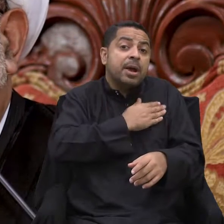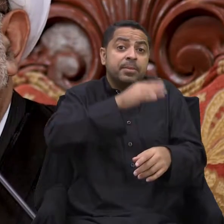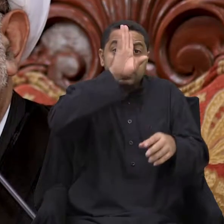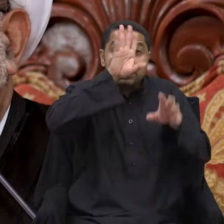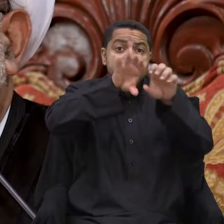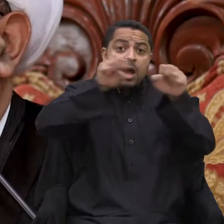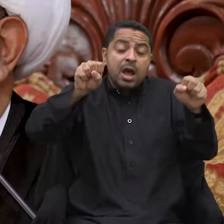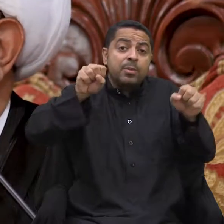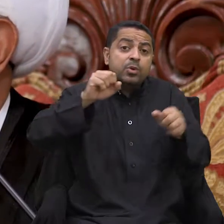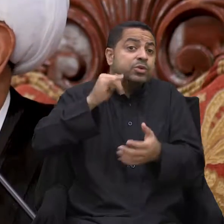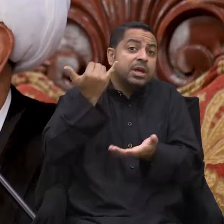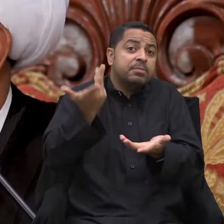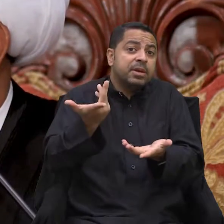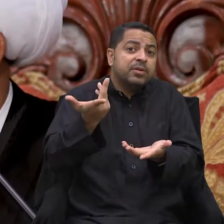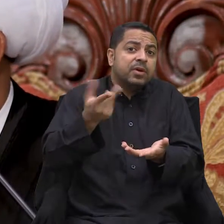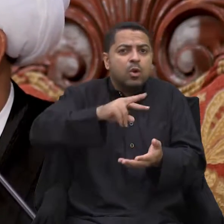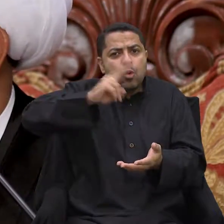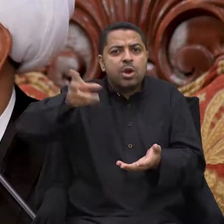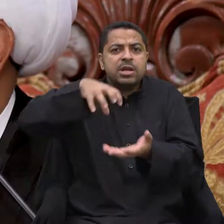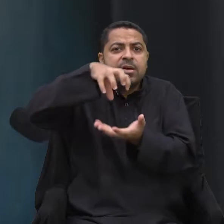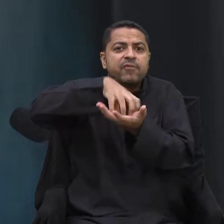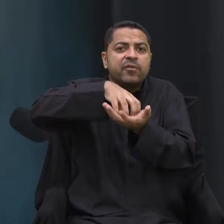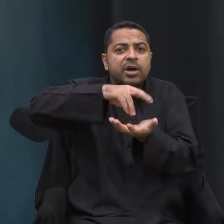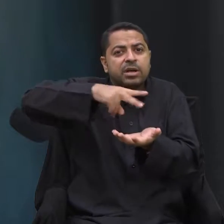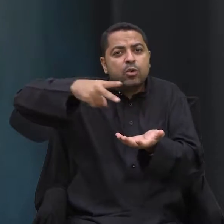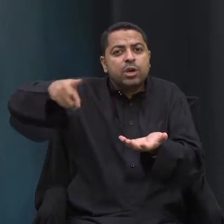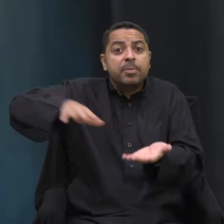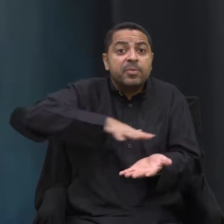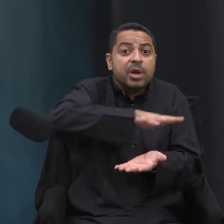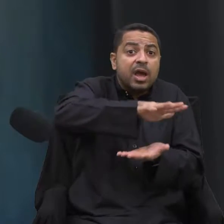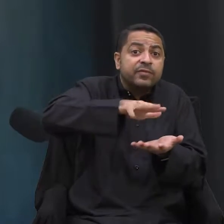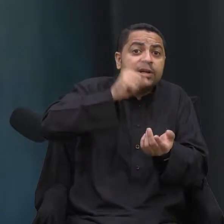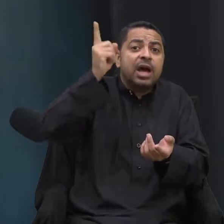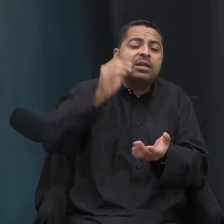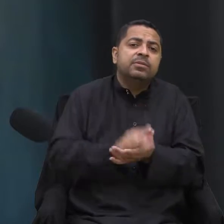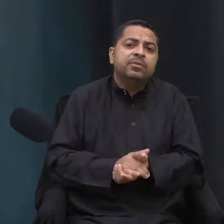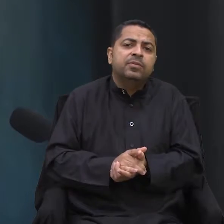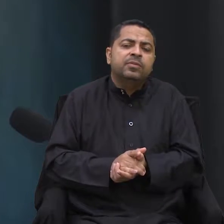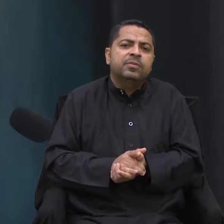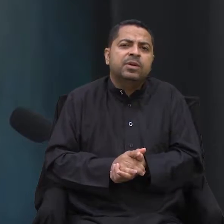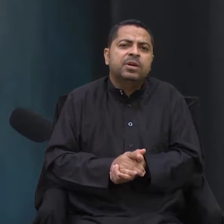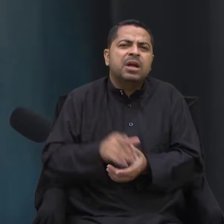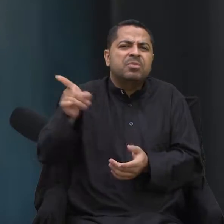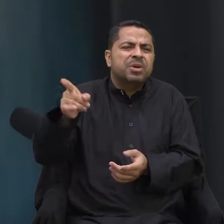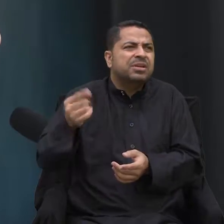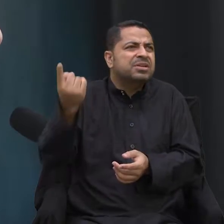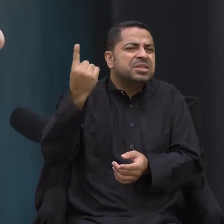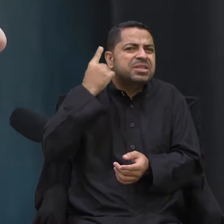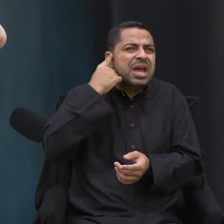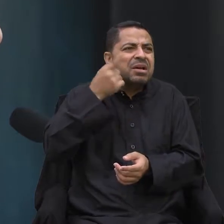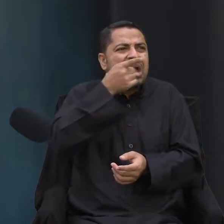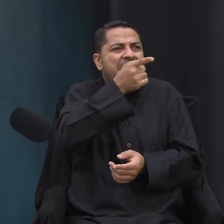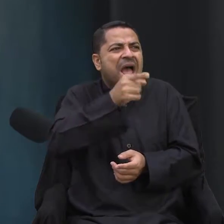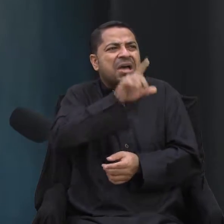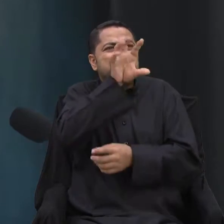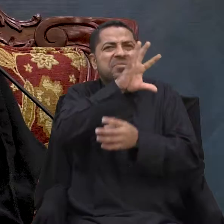وقضية الحسين في كل مكان، ولا ينبغي أن يصغى إلى الأصوات